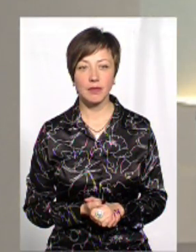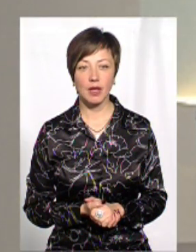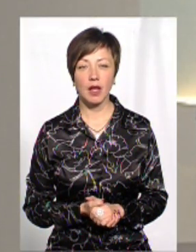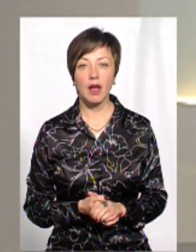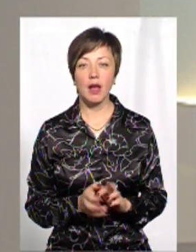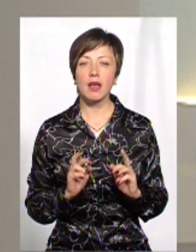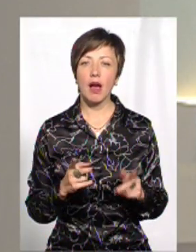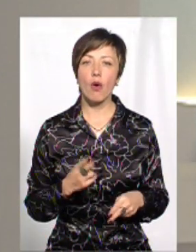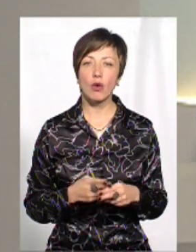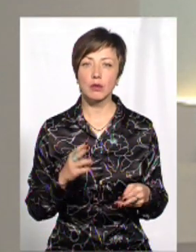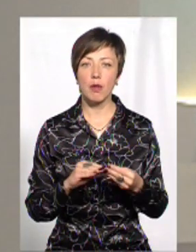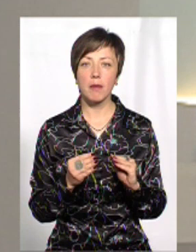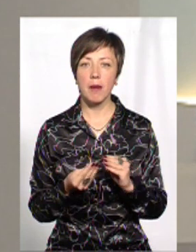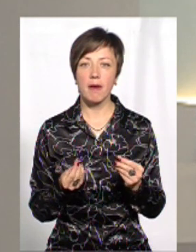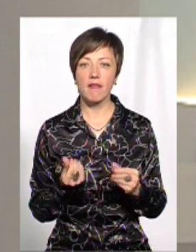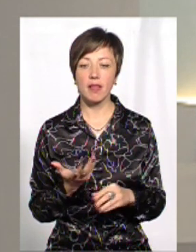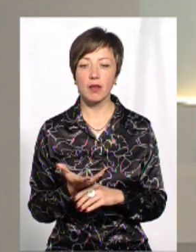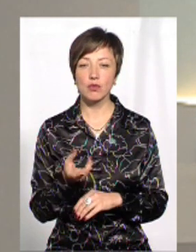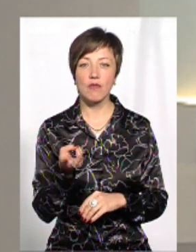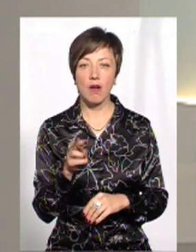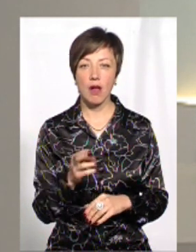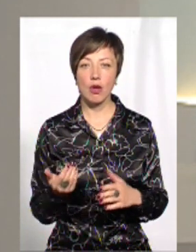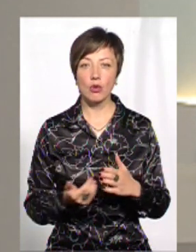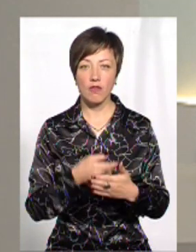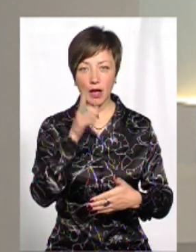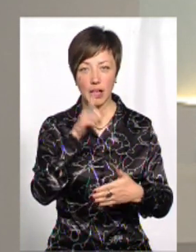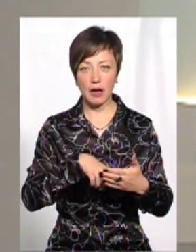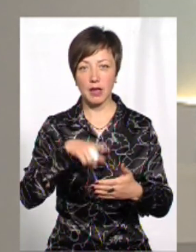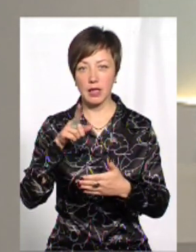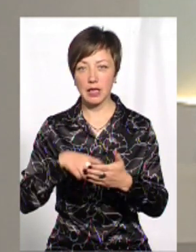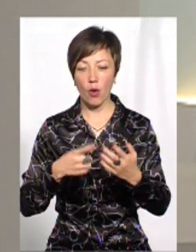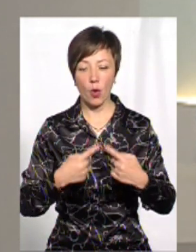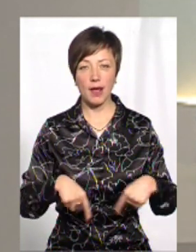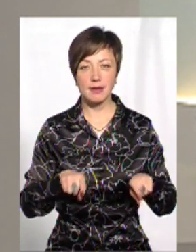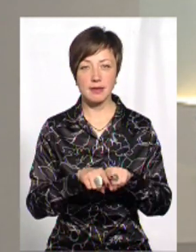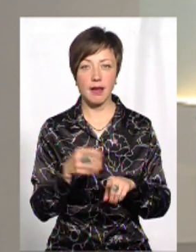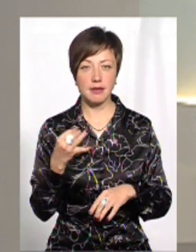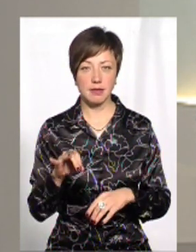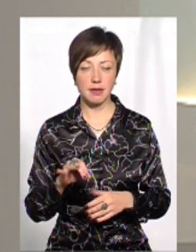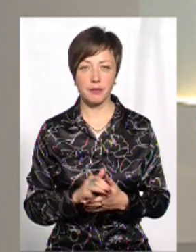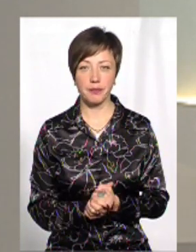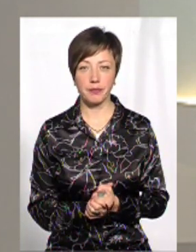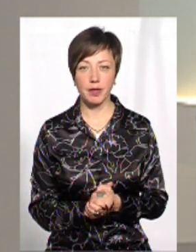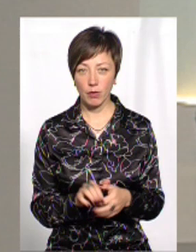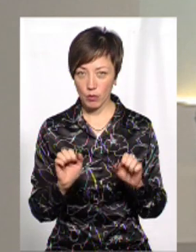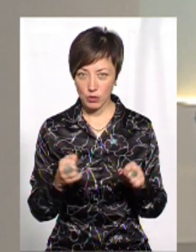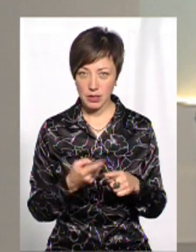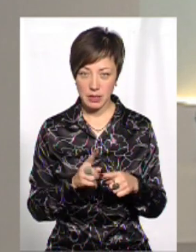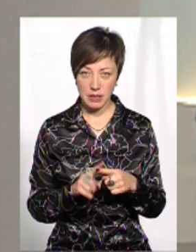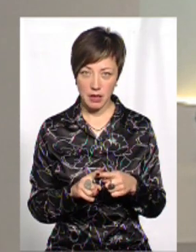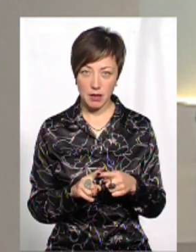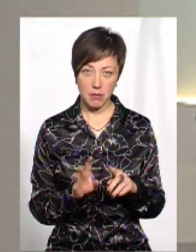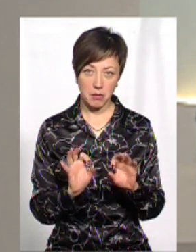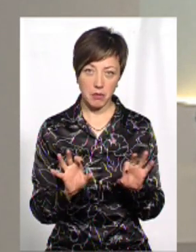Наскільки гостро стоїть проблема фінансування нових релігійних організацій? Якось можна це